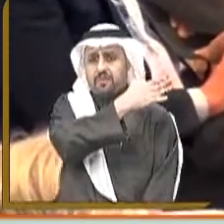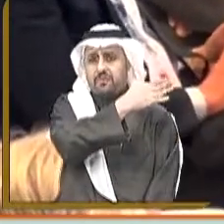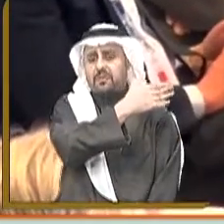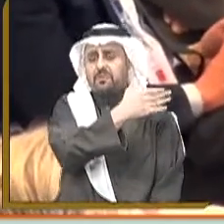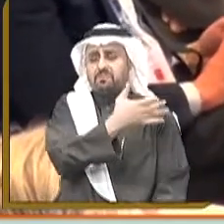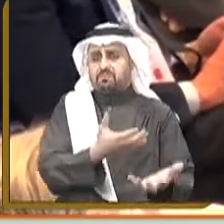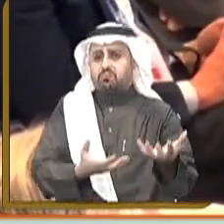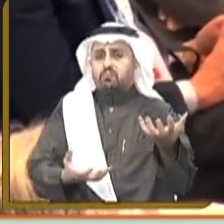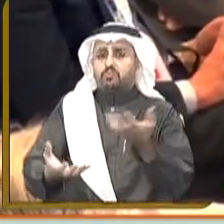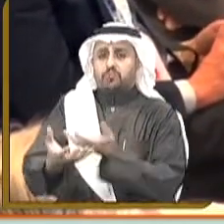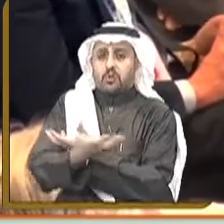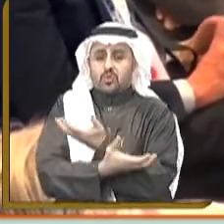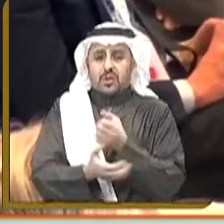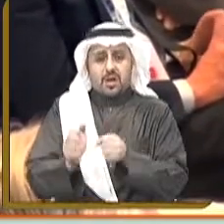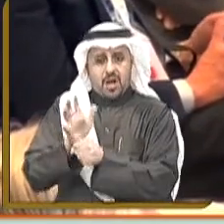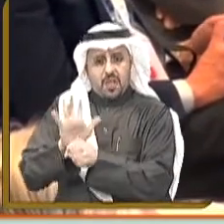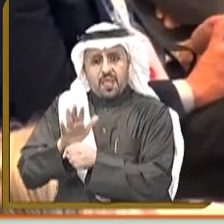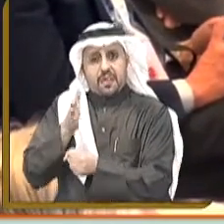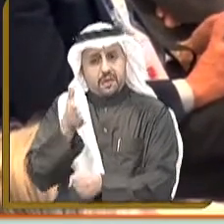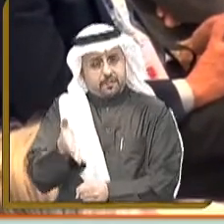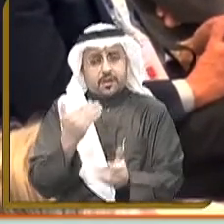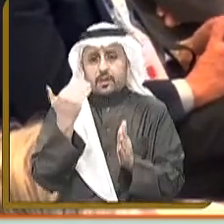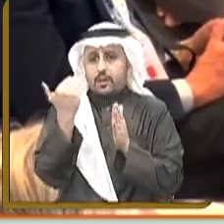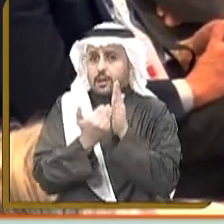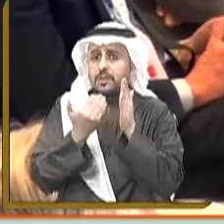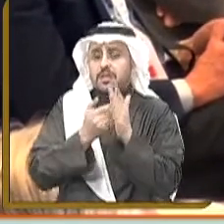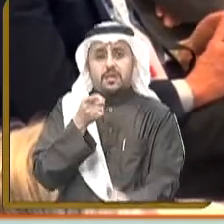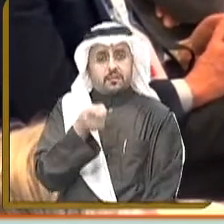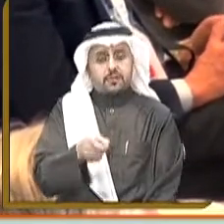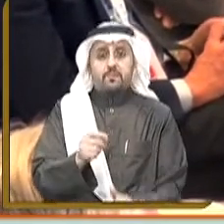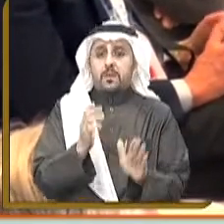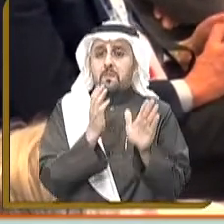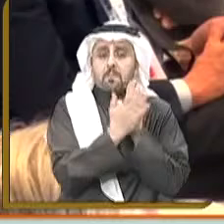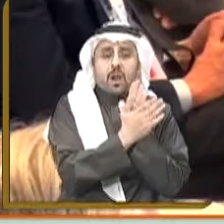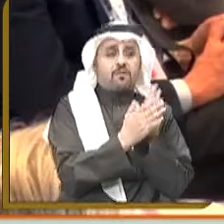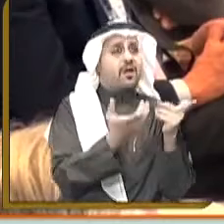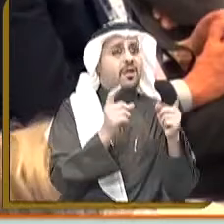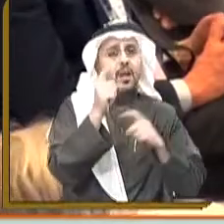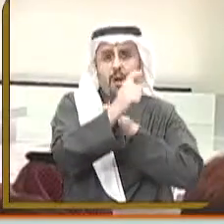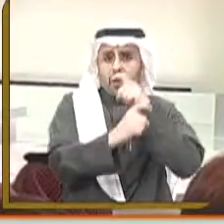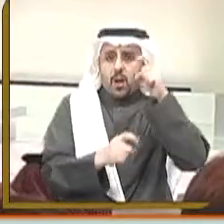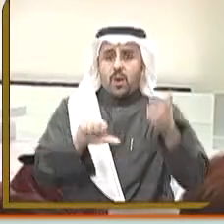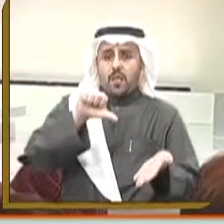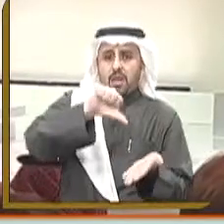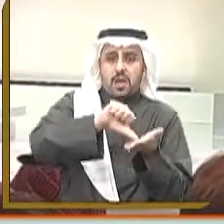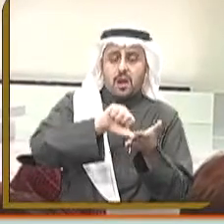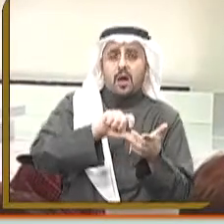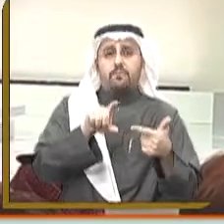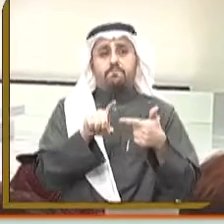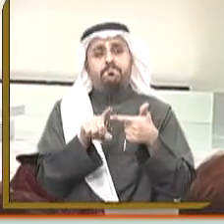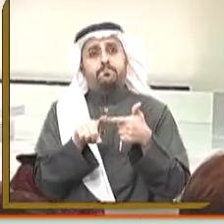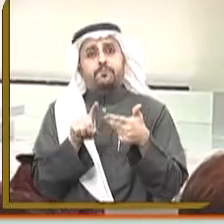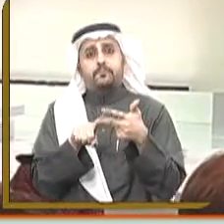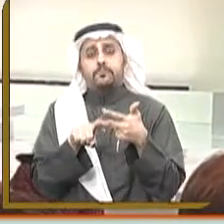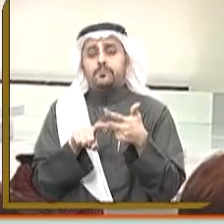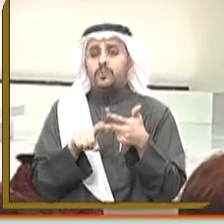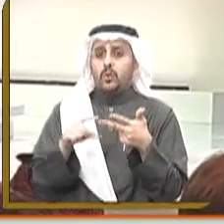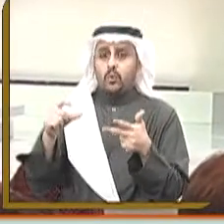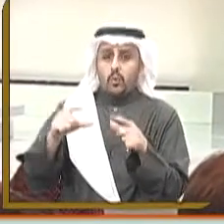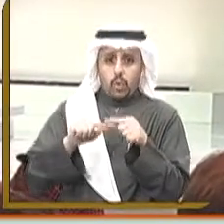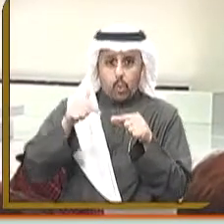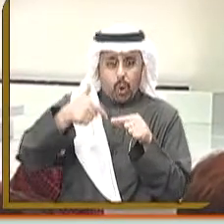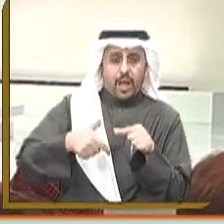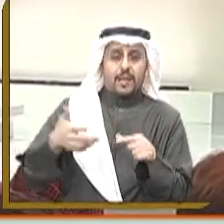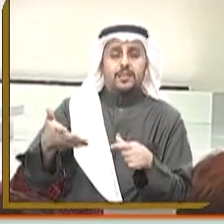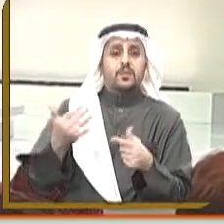ومخلفاتها، الوضع الأمني والعالمي والملف النووي الإيراني وتداعياته، وتحرك دول الخليج